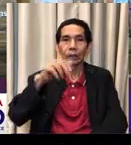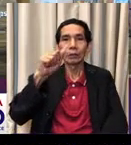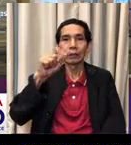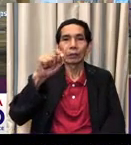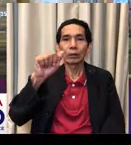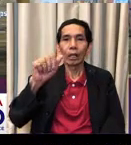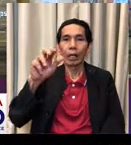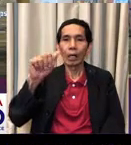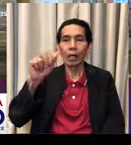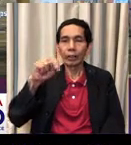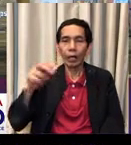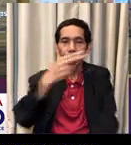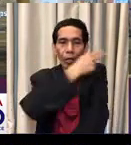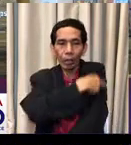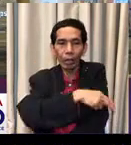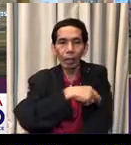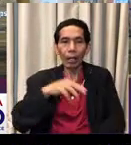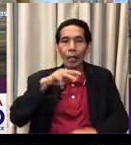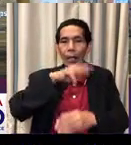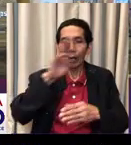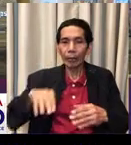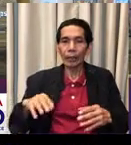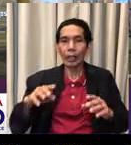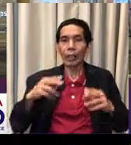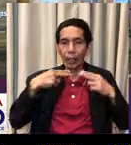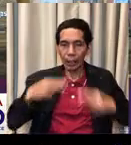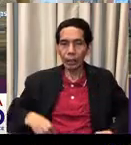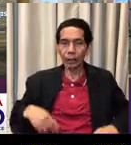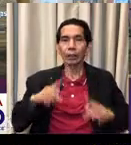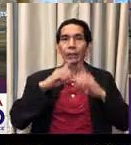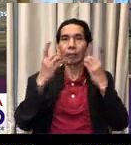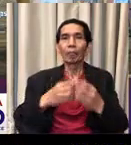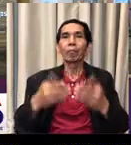ng Maynila at sa Manila Health Department.